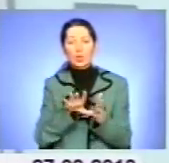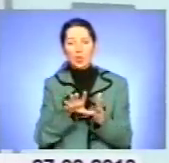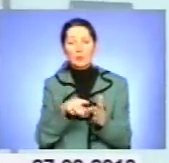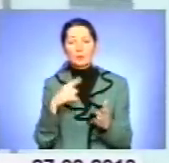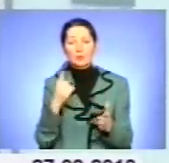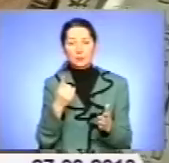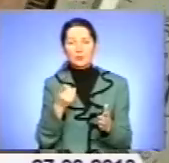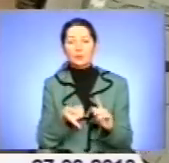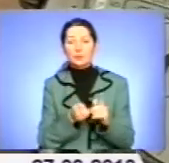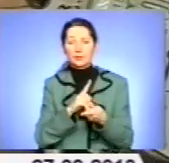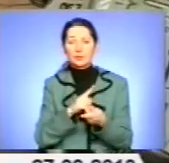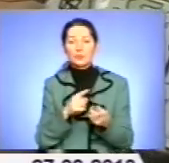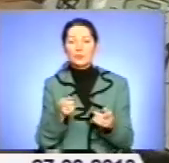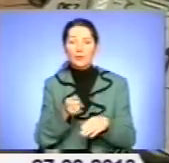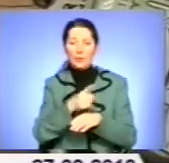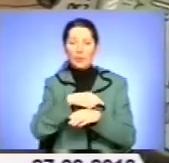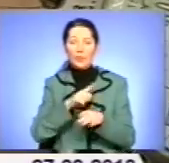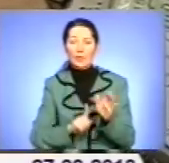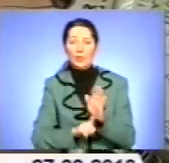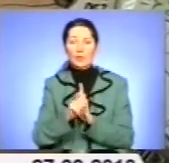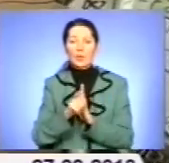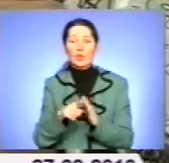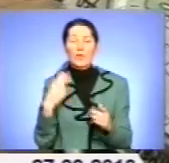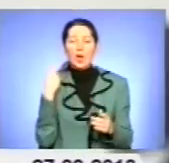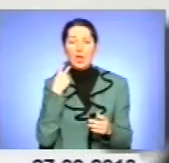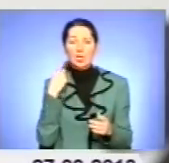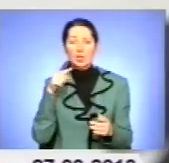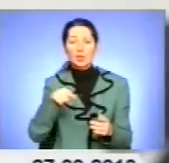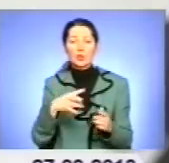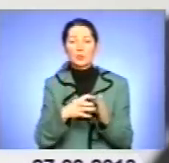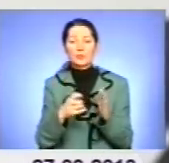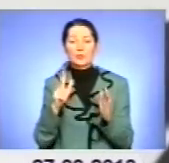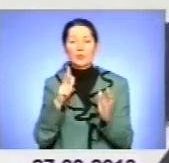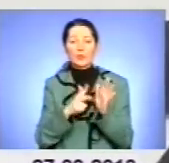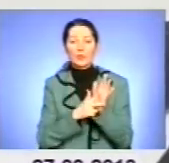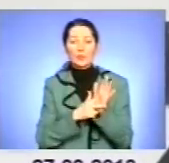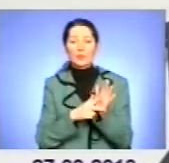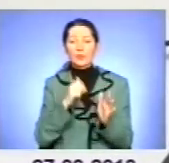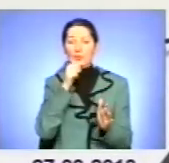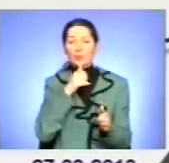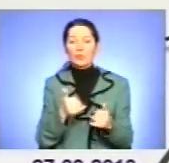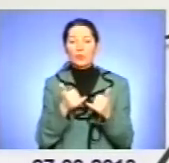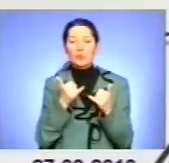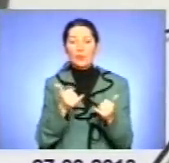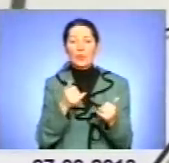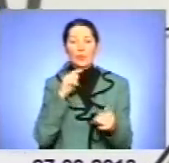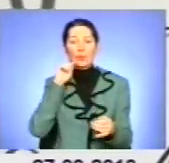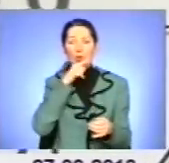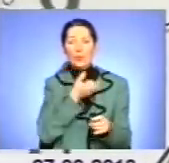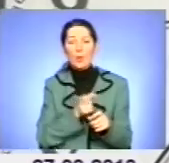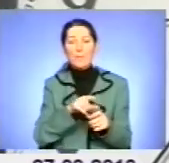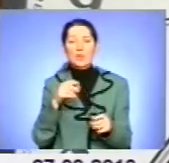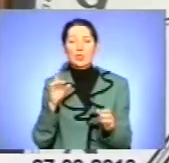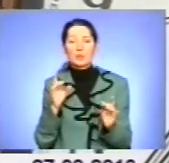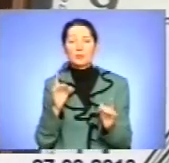Уперше переводити стрілки почали у Великій Британії в 1908 році заради економії і більш раціонального